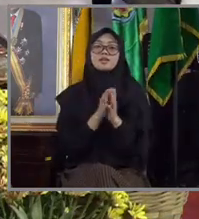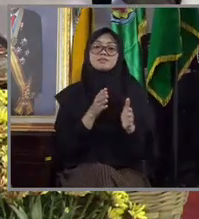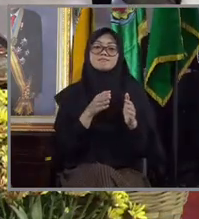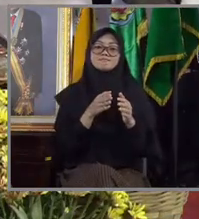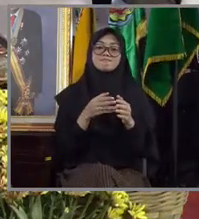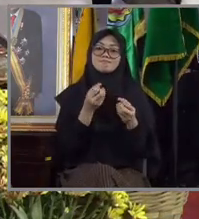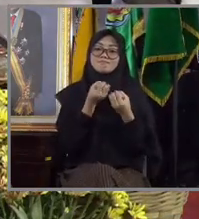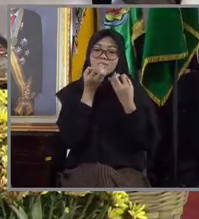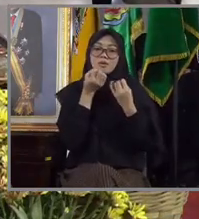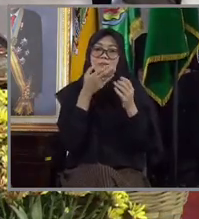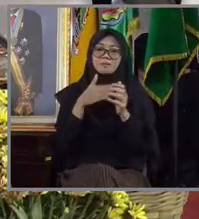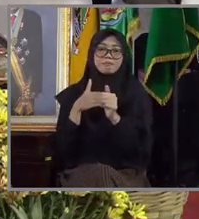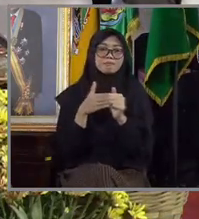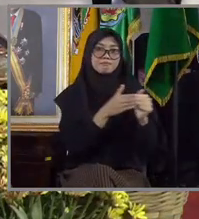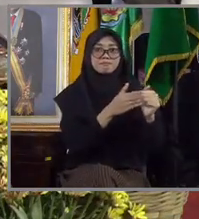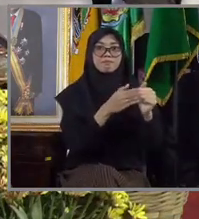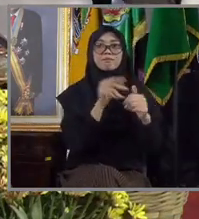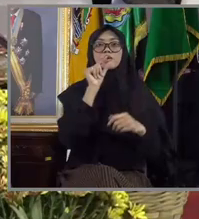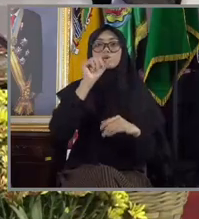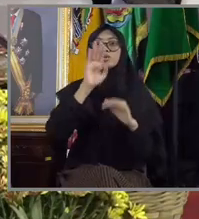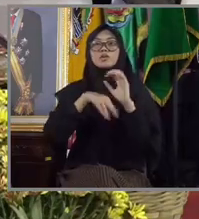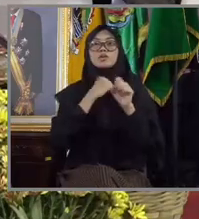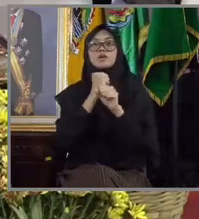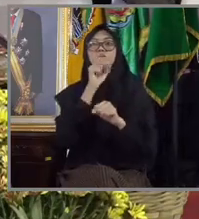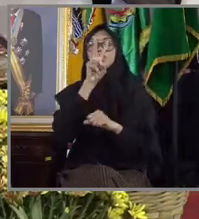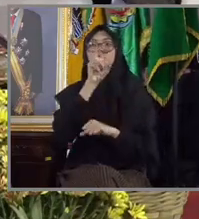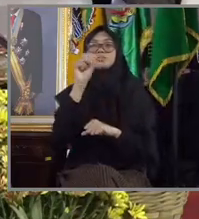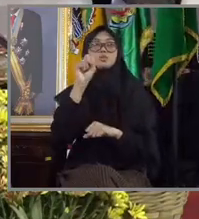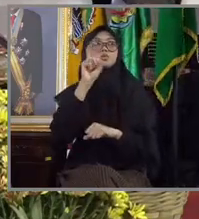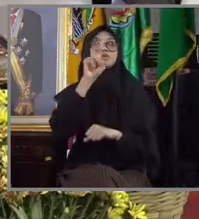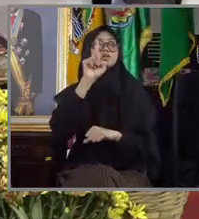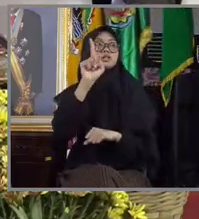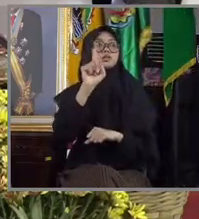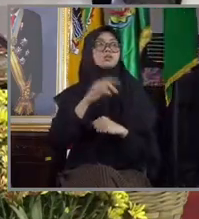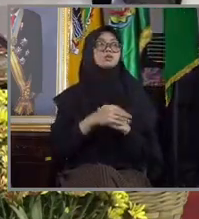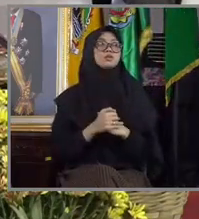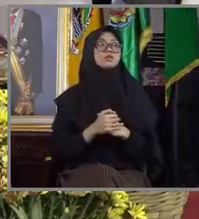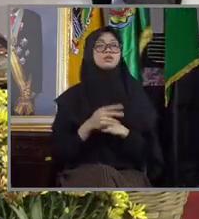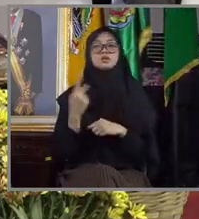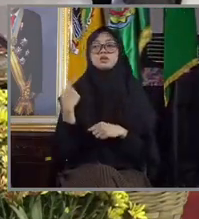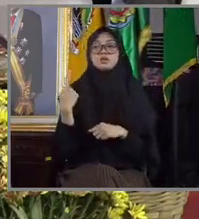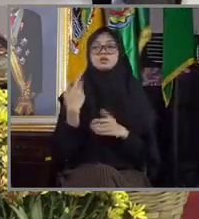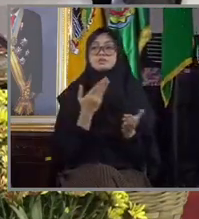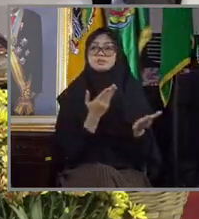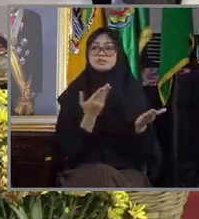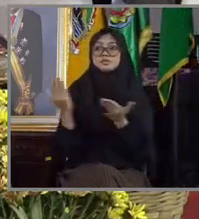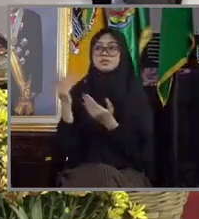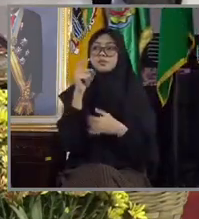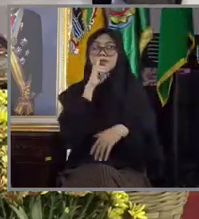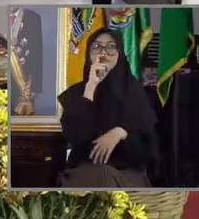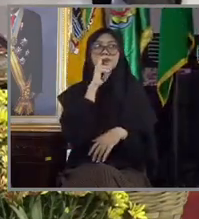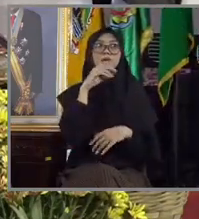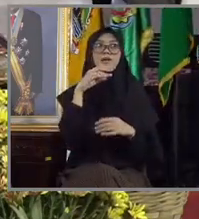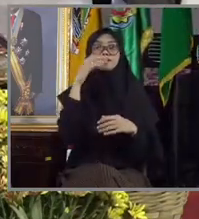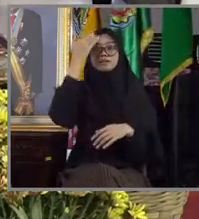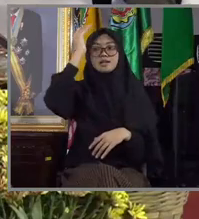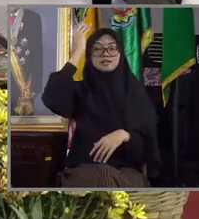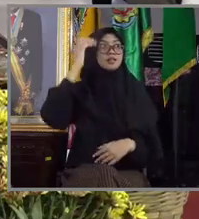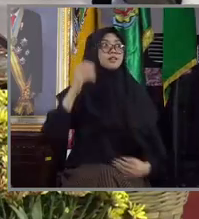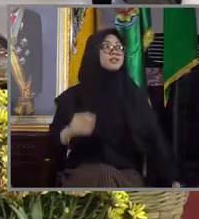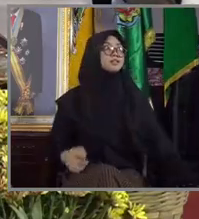kebijakan Provinsi Jawa Tengah di tahun 2021. Untuk itu kita berikan sambutan yang hangat untuk Bapak Haji Ganjar